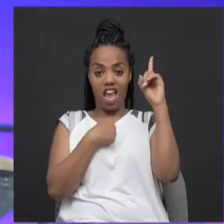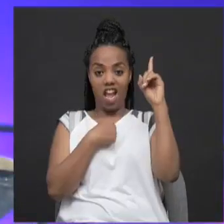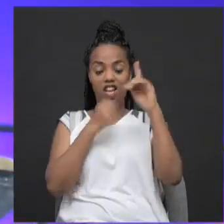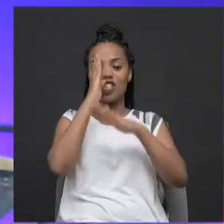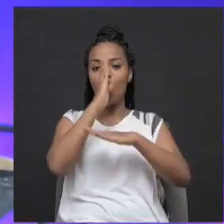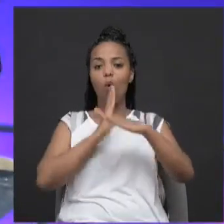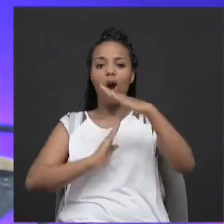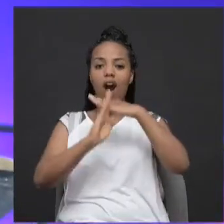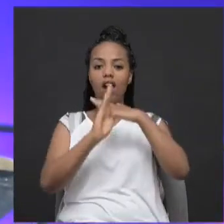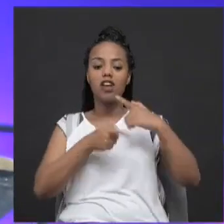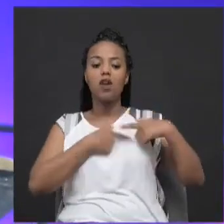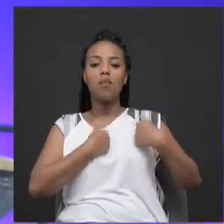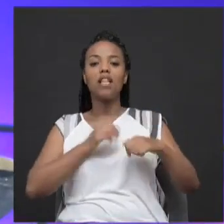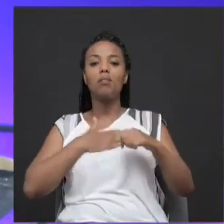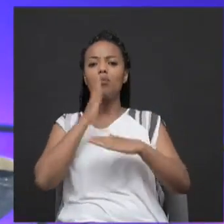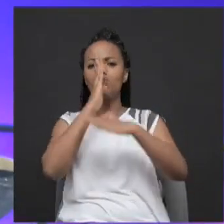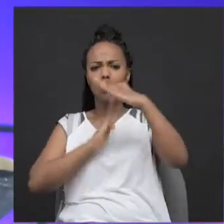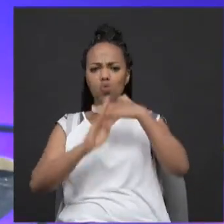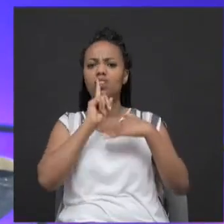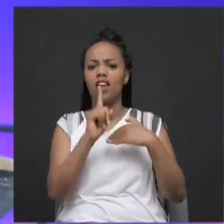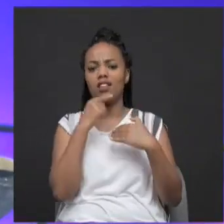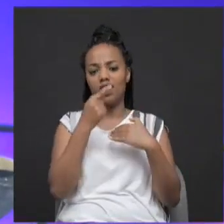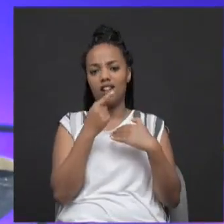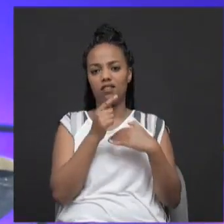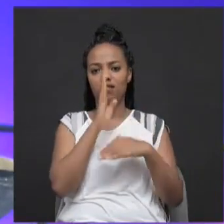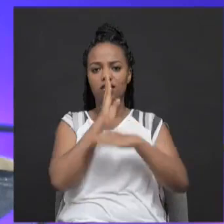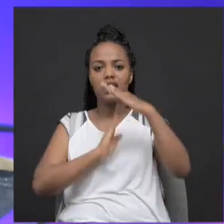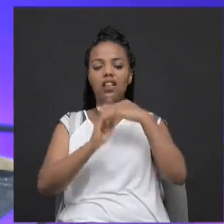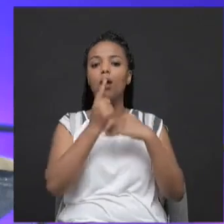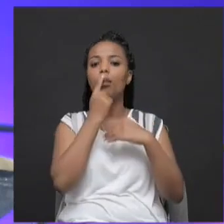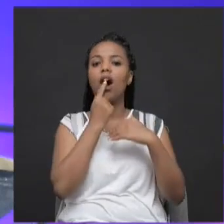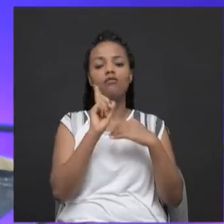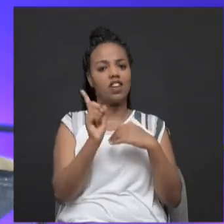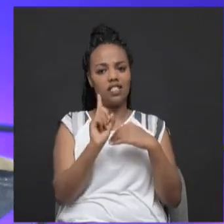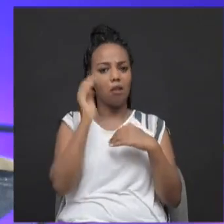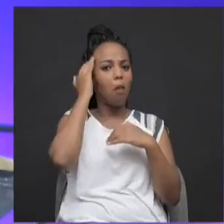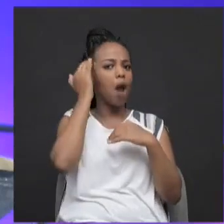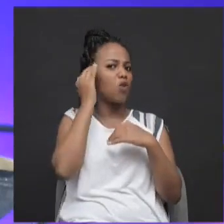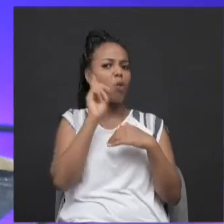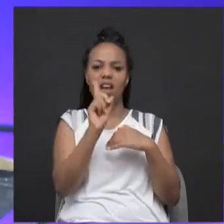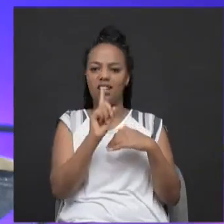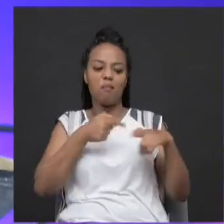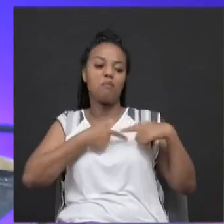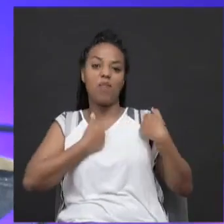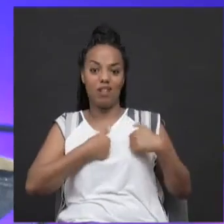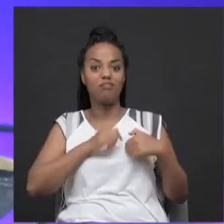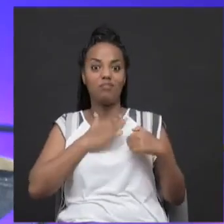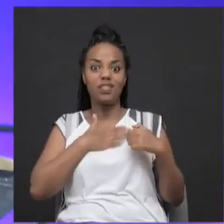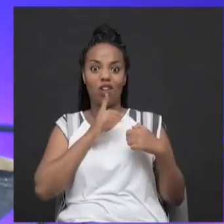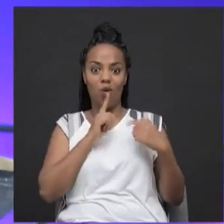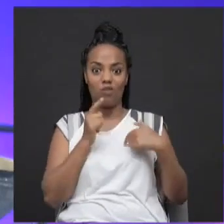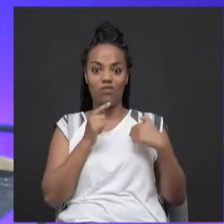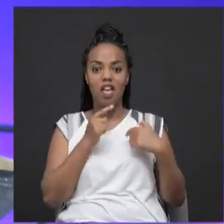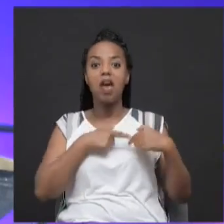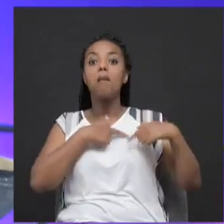አለ በልቤም ትሑት ነኝና። ትሕትና በአፍ አይደለም፣ በአእምሮም አይደለም፣ በልብ ነው።